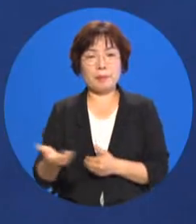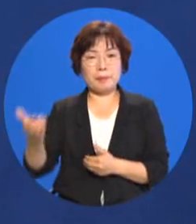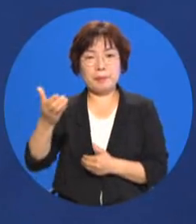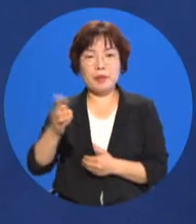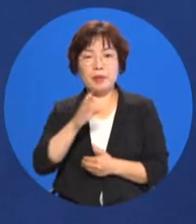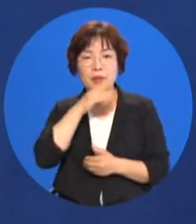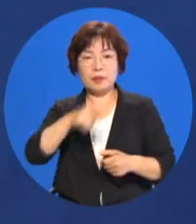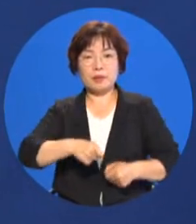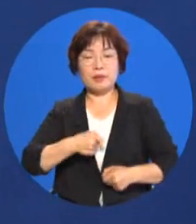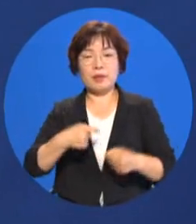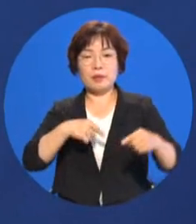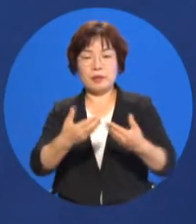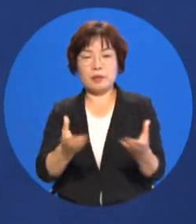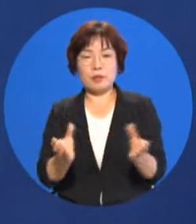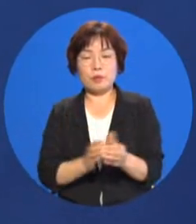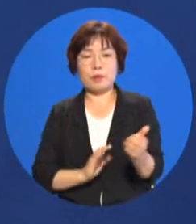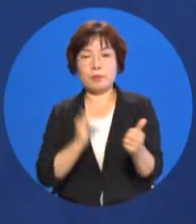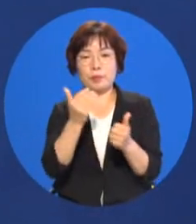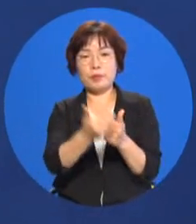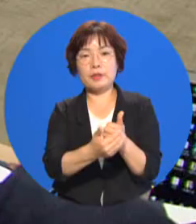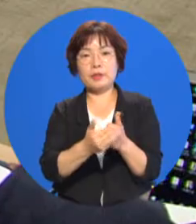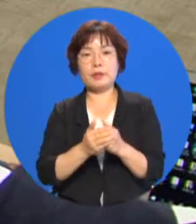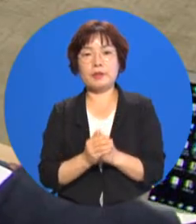실질적인 학생 자치권 보장 등입니다.